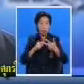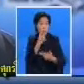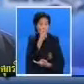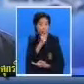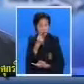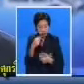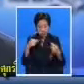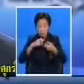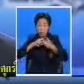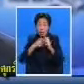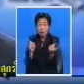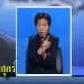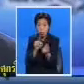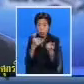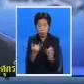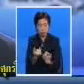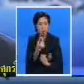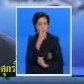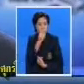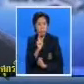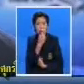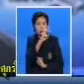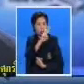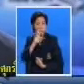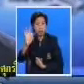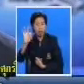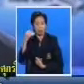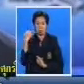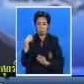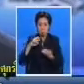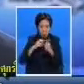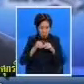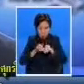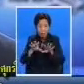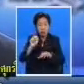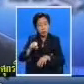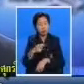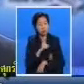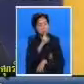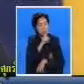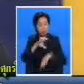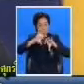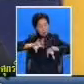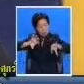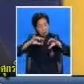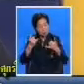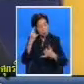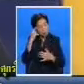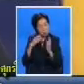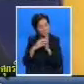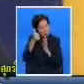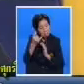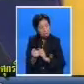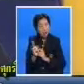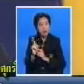ไข้หวัดสายพันธุ์ใหม่ 2009ก็มากมายถ้านายกคิดว่ารัฐบาลนี้โชคดีหรือโชคร้ายผมไม่เคยคิด